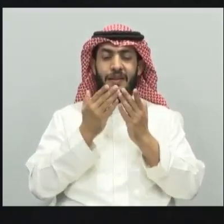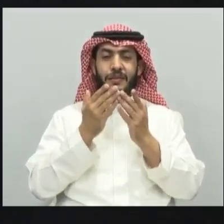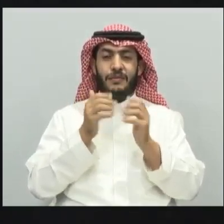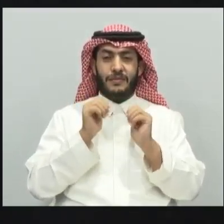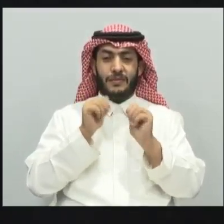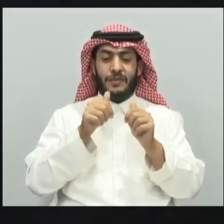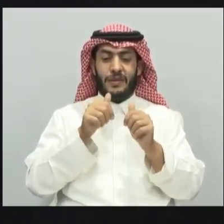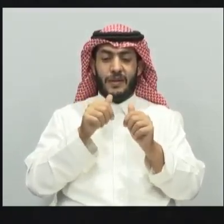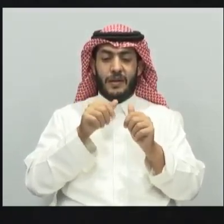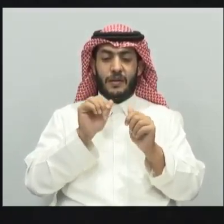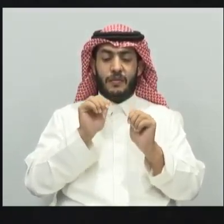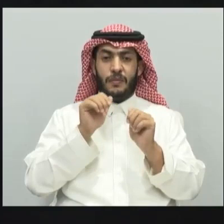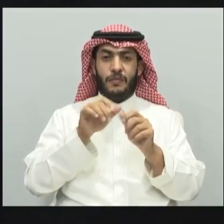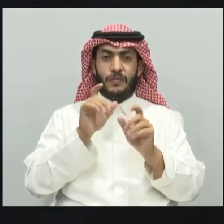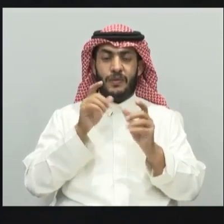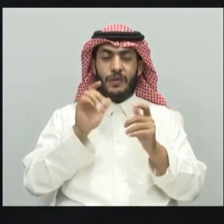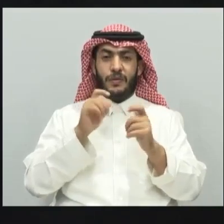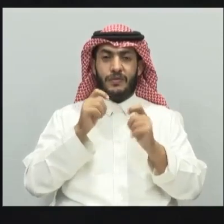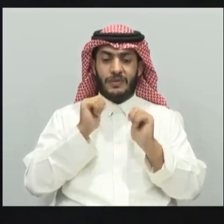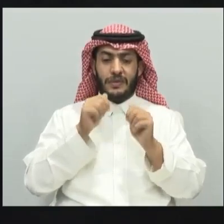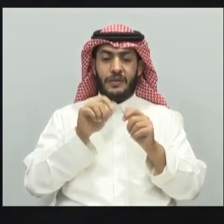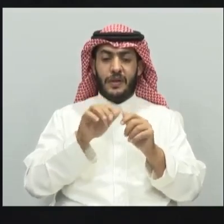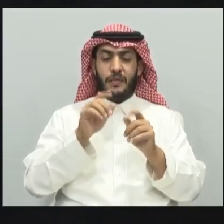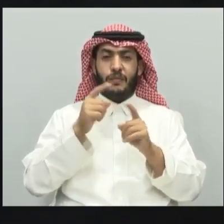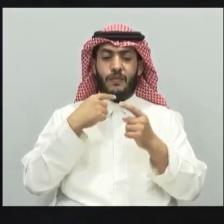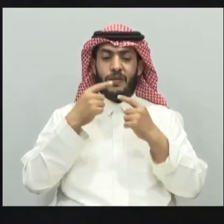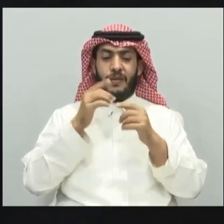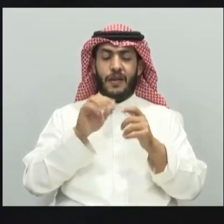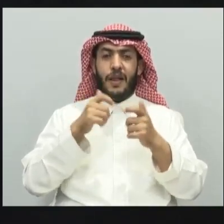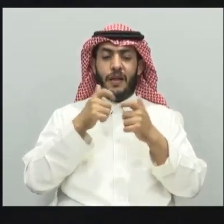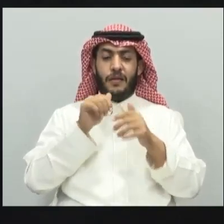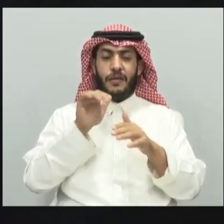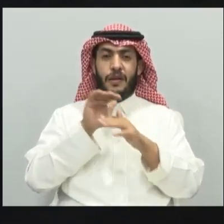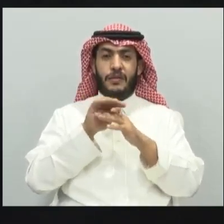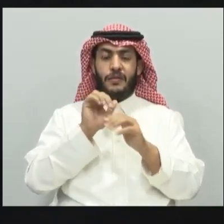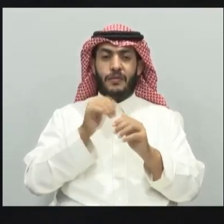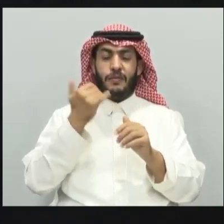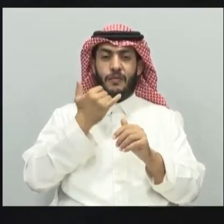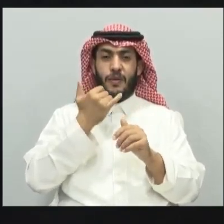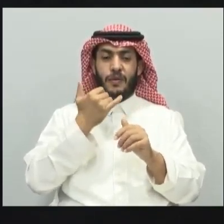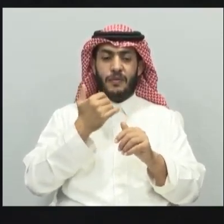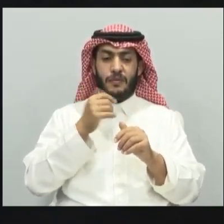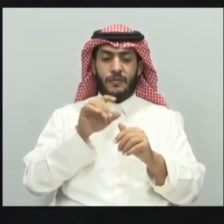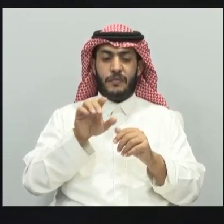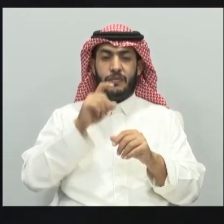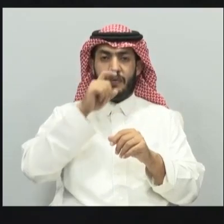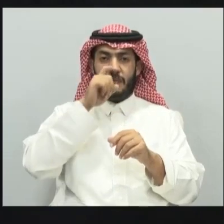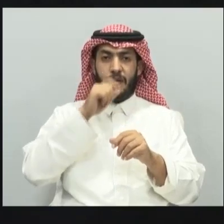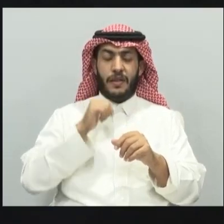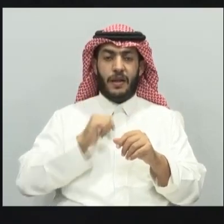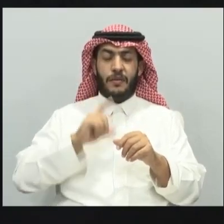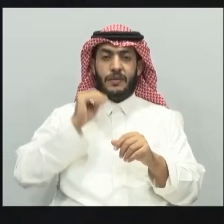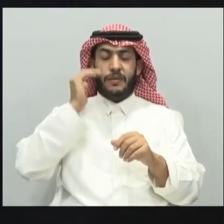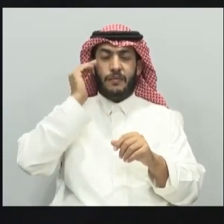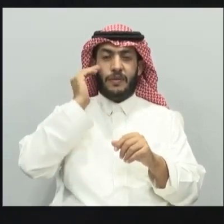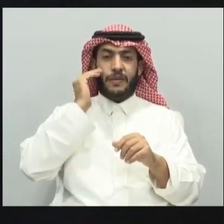جهود المحدثين في محاربه الوضع في السنه فهذا درس في غايه الاهميه فعليكم ايها الطلاب